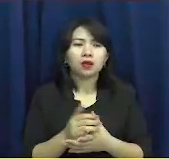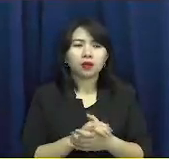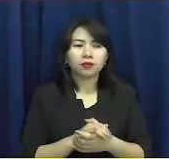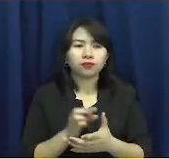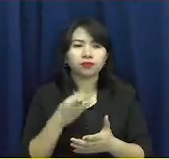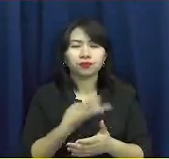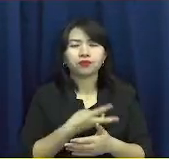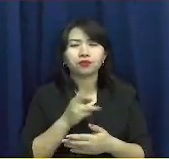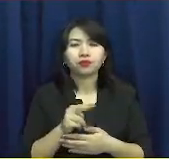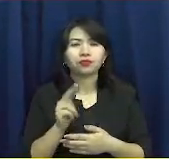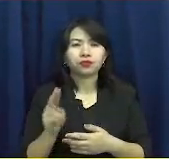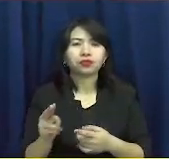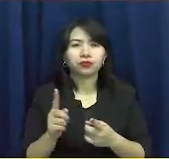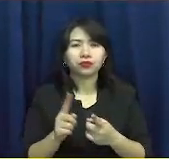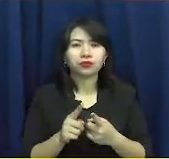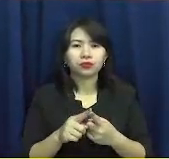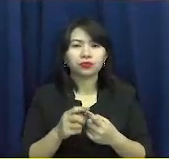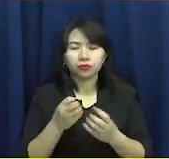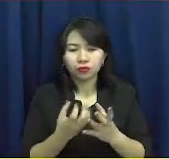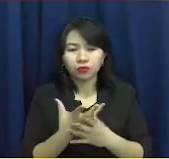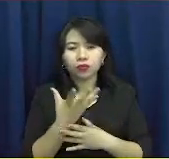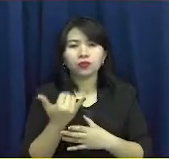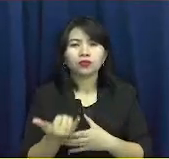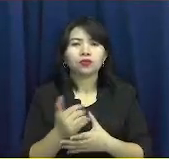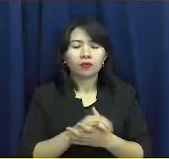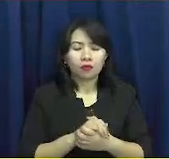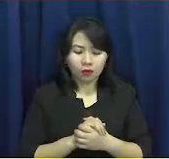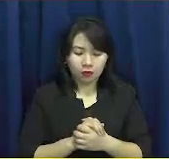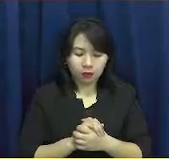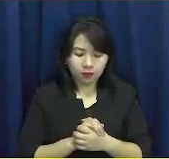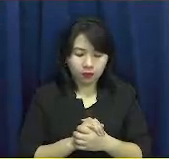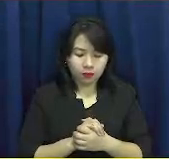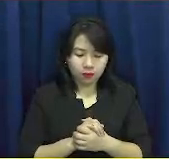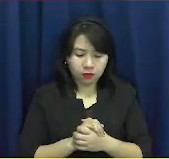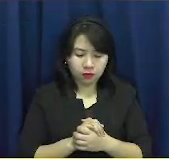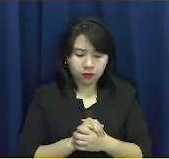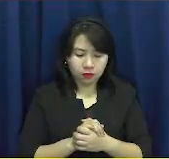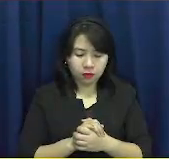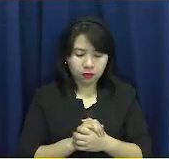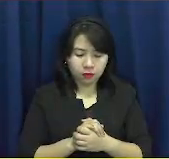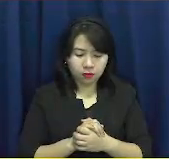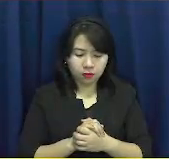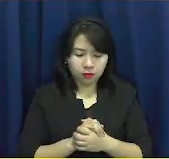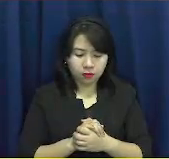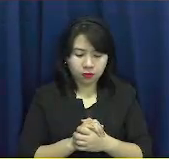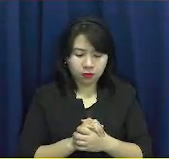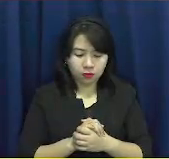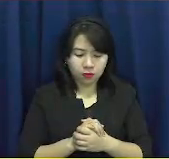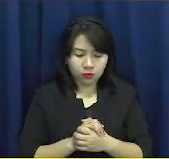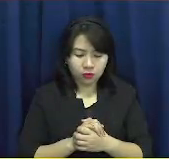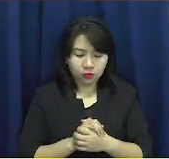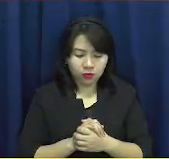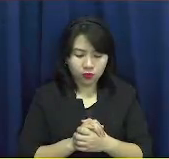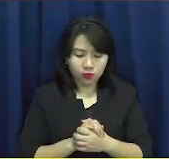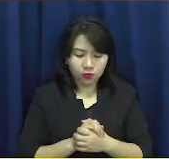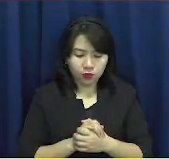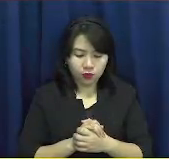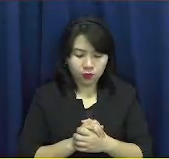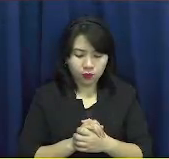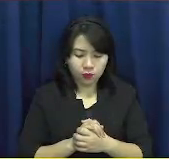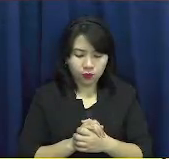pagtuunan natin pansin, yung sa atin. You see, pagtuunan natin yung sa atin. Huwag nating pagtuunan yung, alam mo, as we close